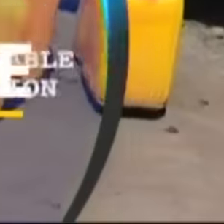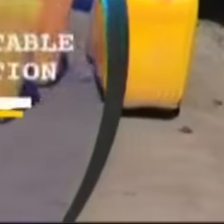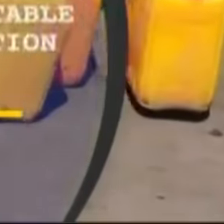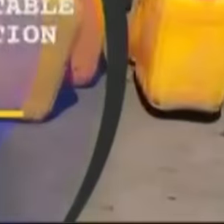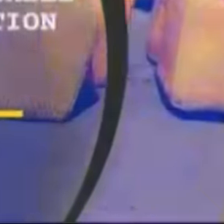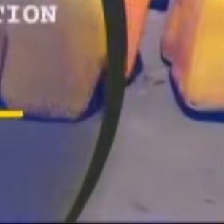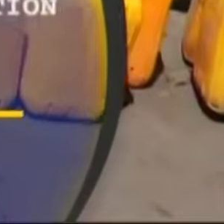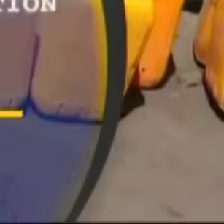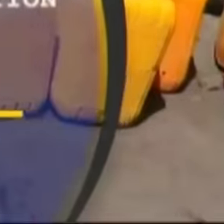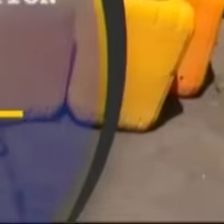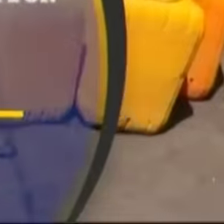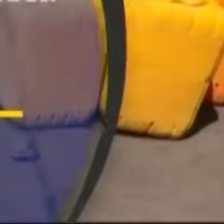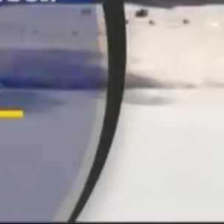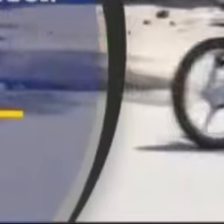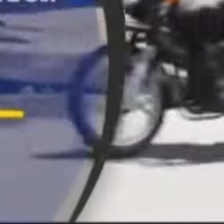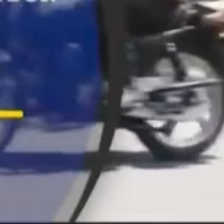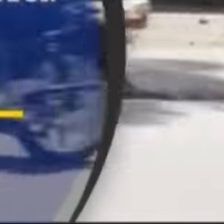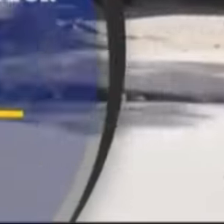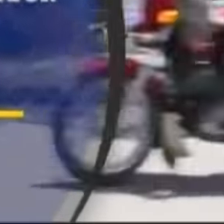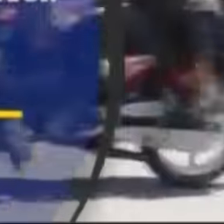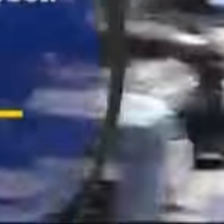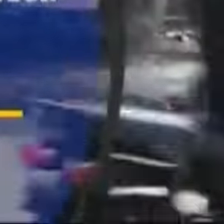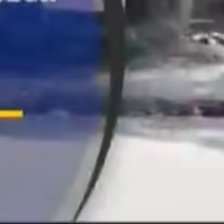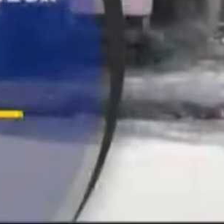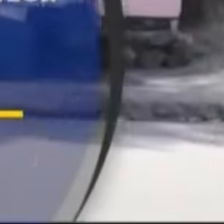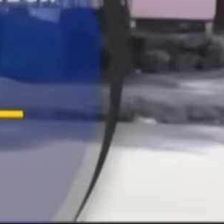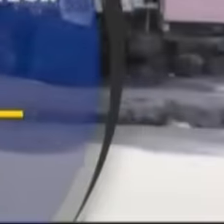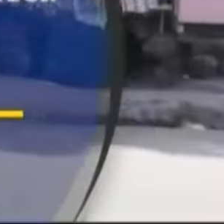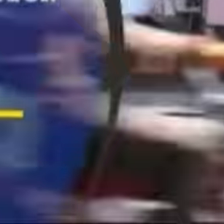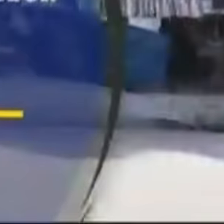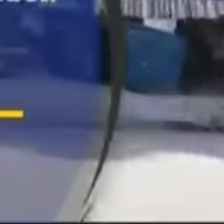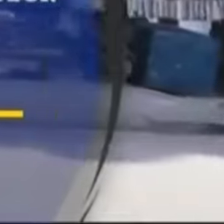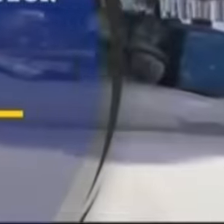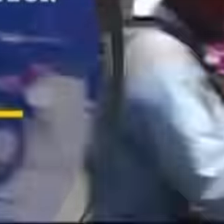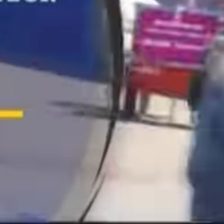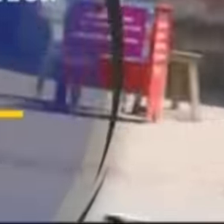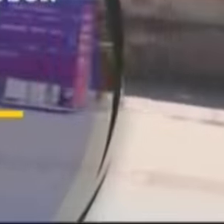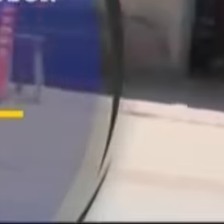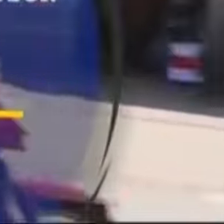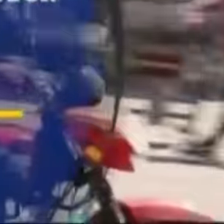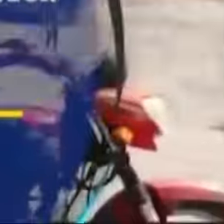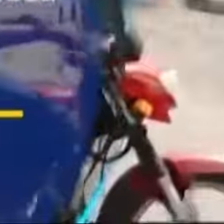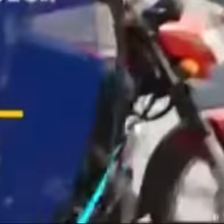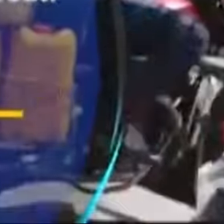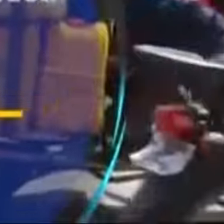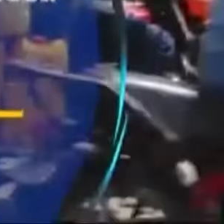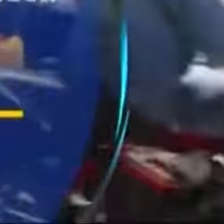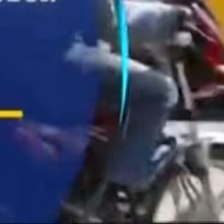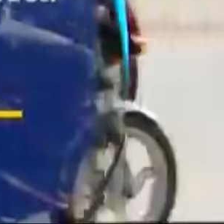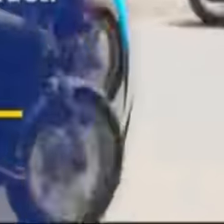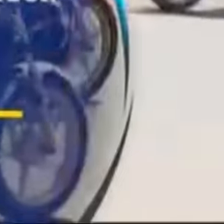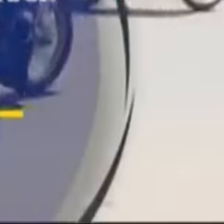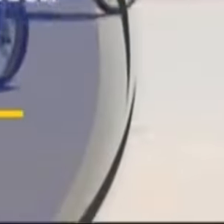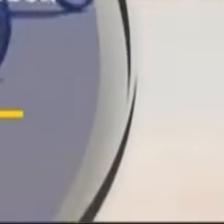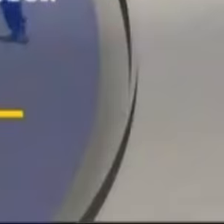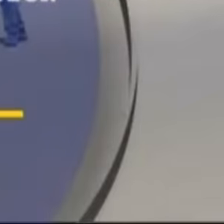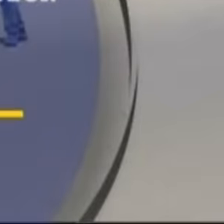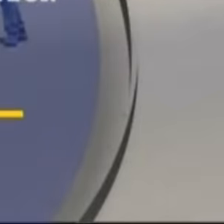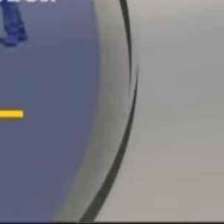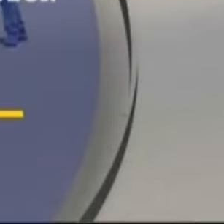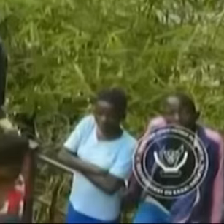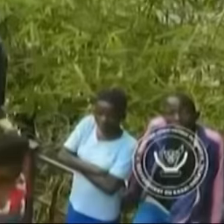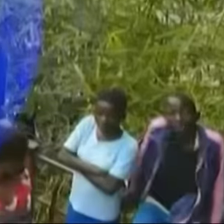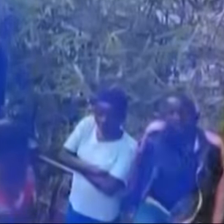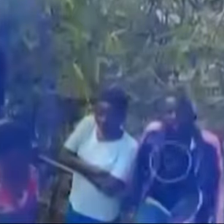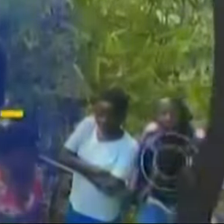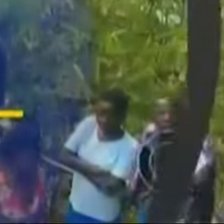le cri de détresse des habitants. À Goma, l'eau potable est devenue une denrée très rare. Et puis, pour terminer,